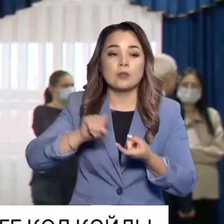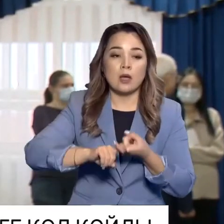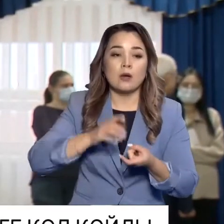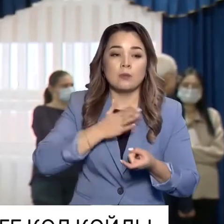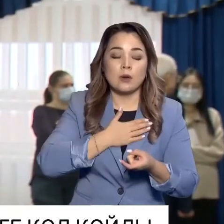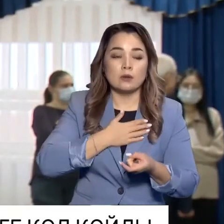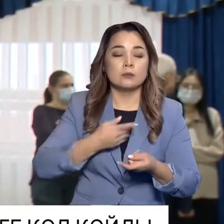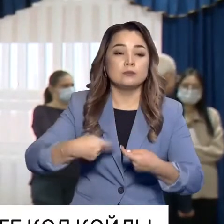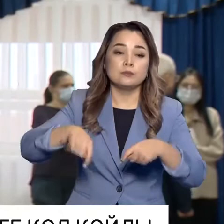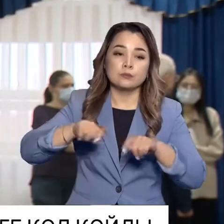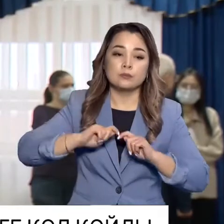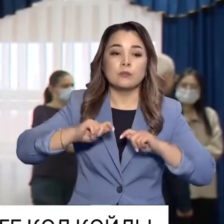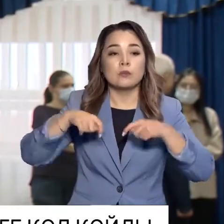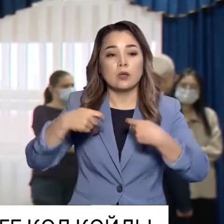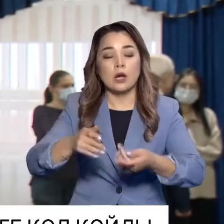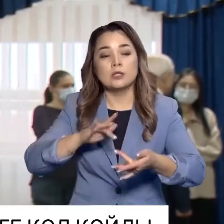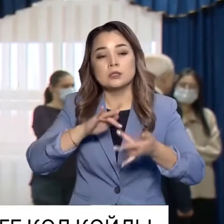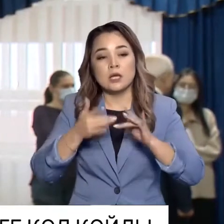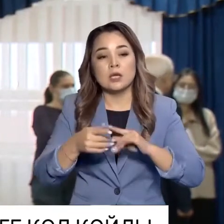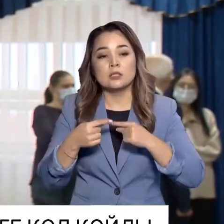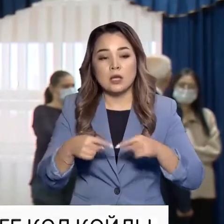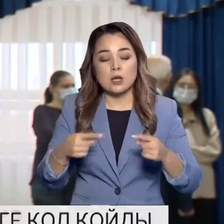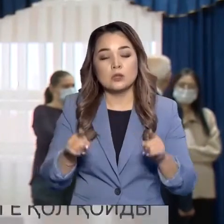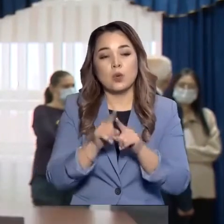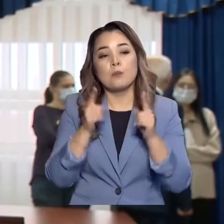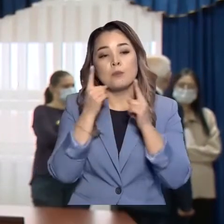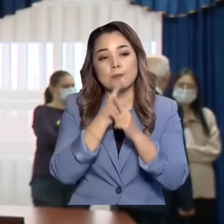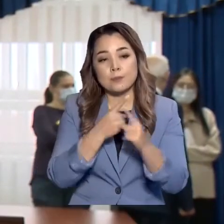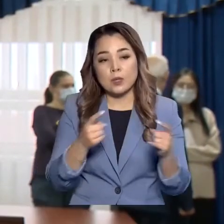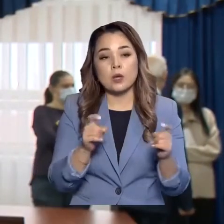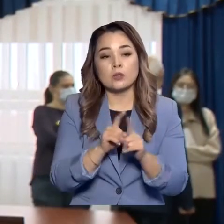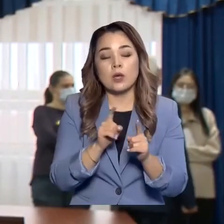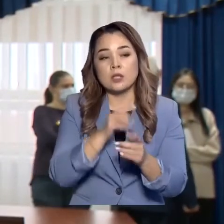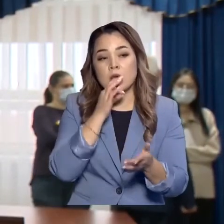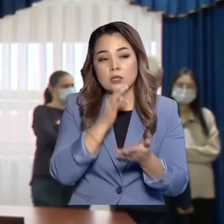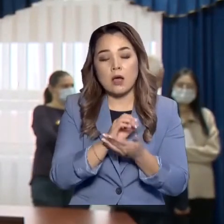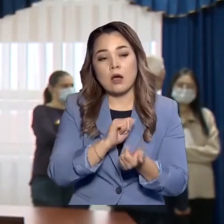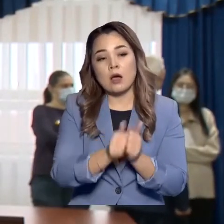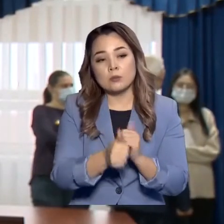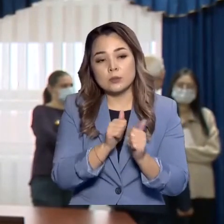түрлі сайттарымыз арқылы, басылымдарымыз арқылы алмасатын боламыз.